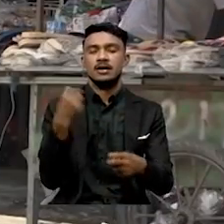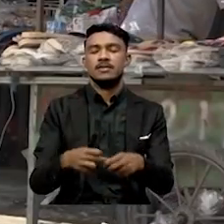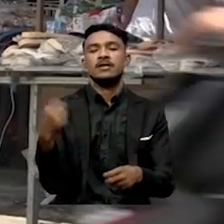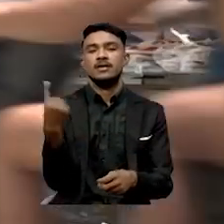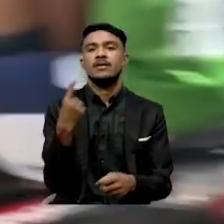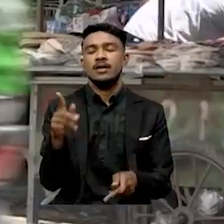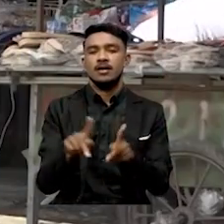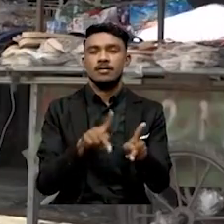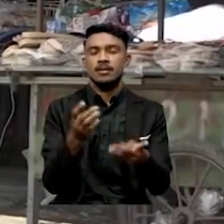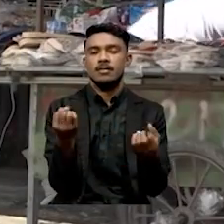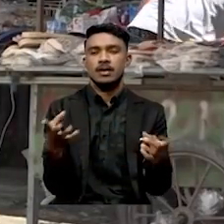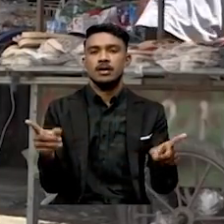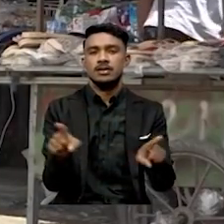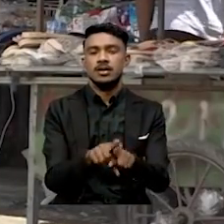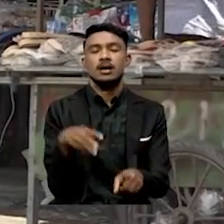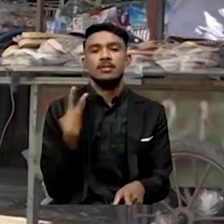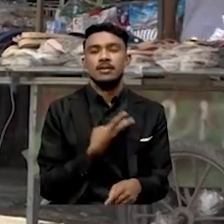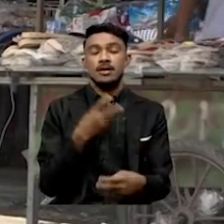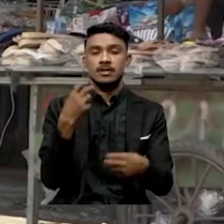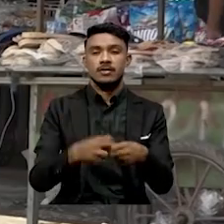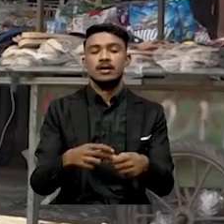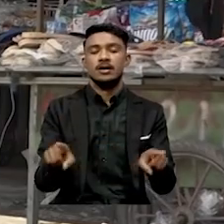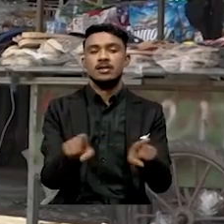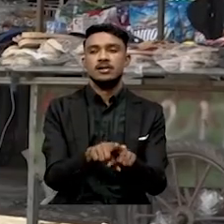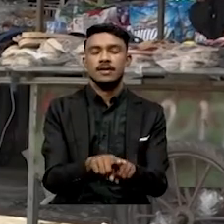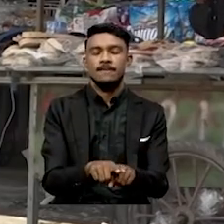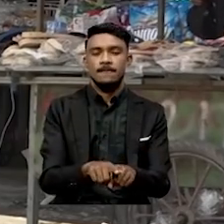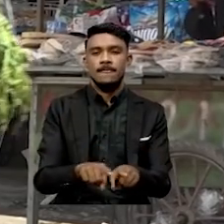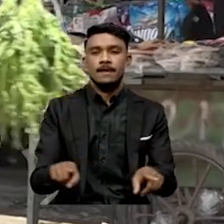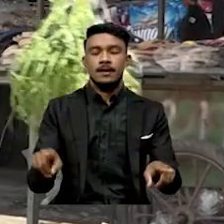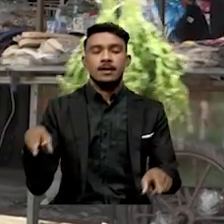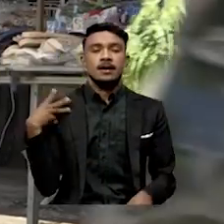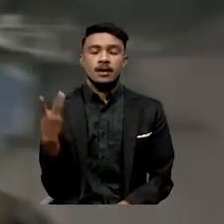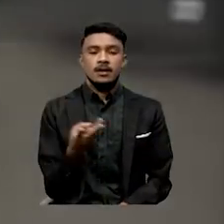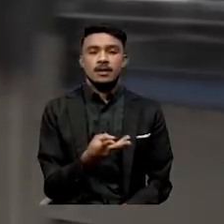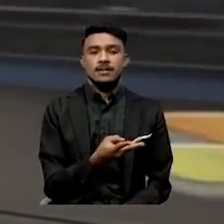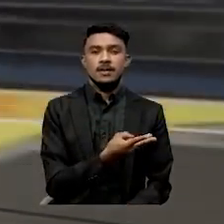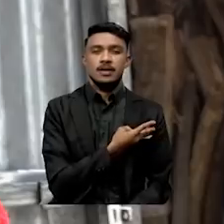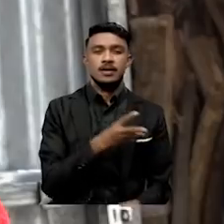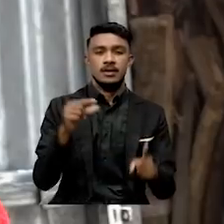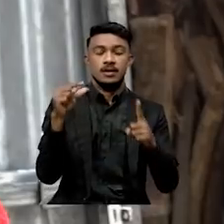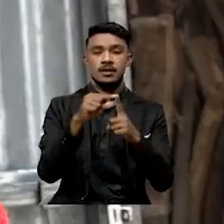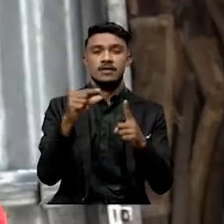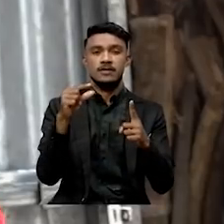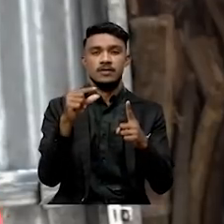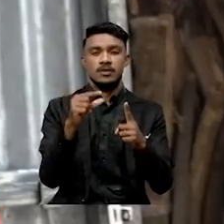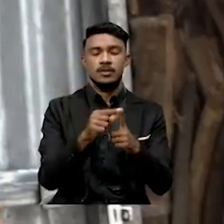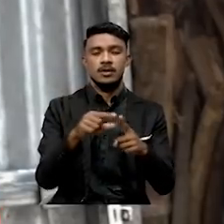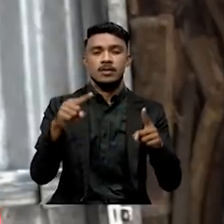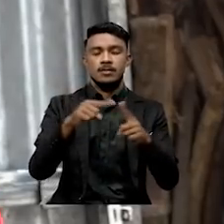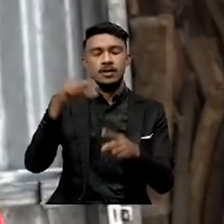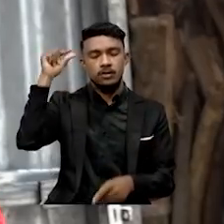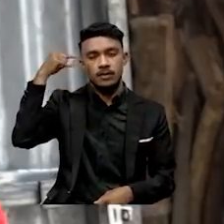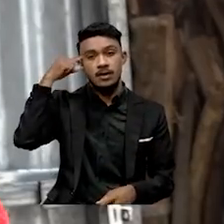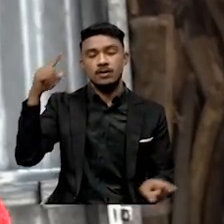hansan ana. Nebe amni perkupasan hansan ne. Ane mang amin ya lihat tertulis mana mbak kuvernu,